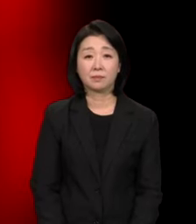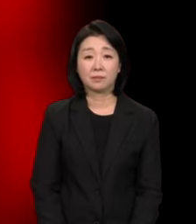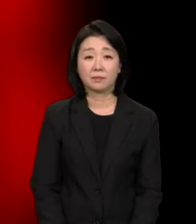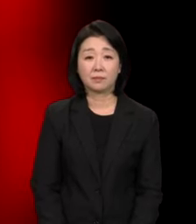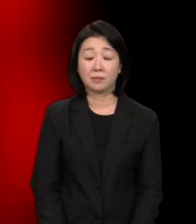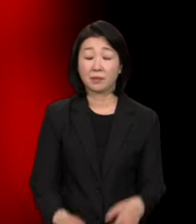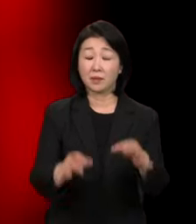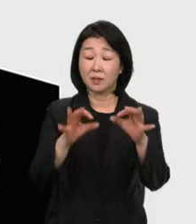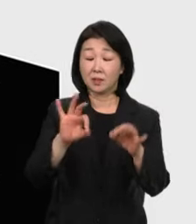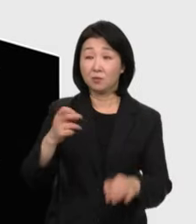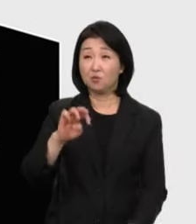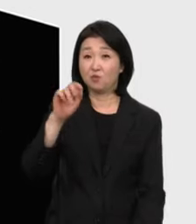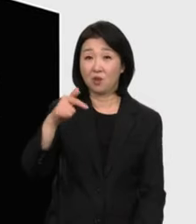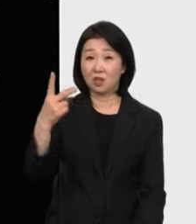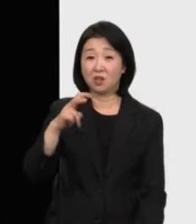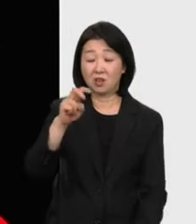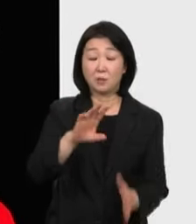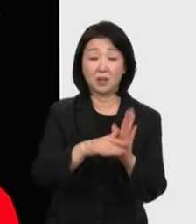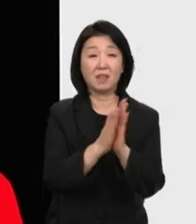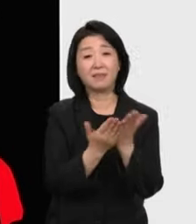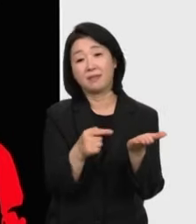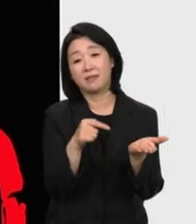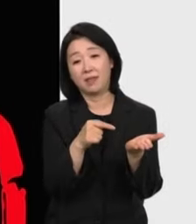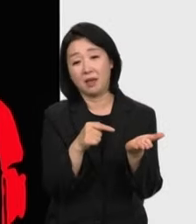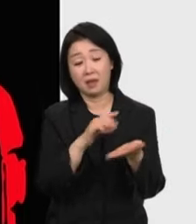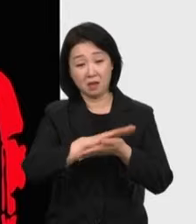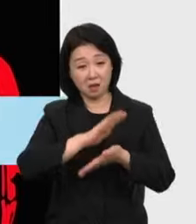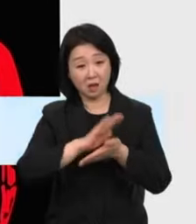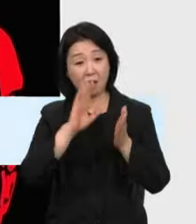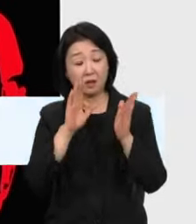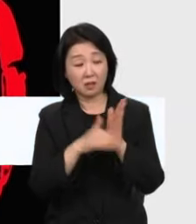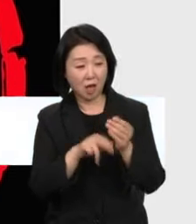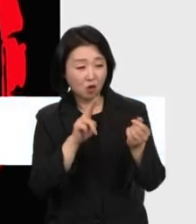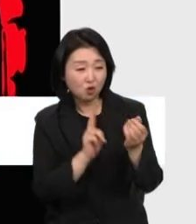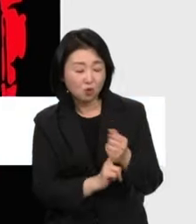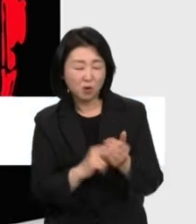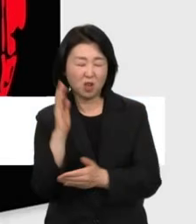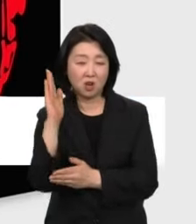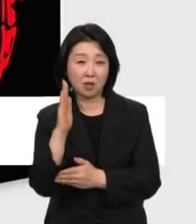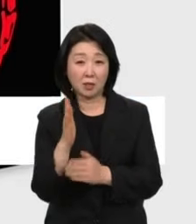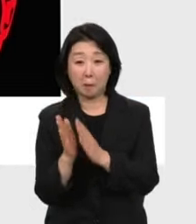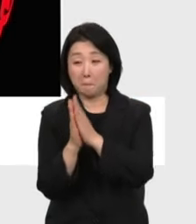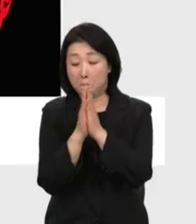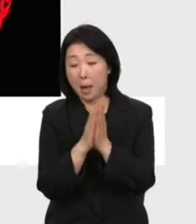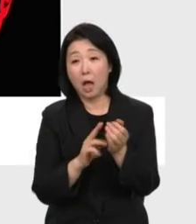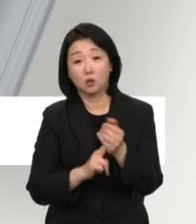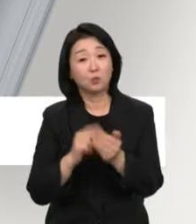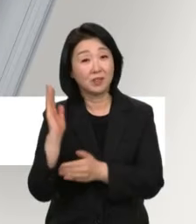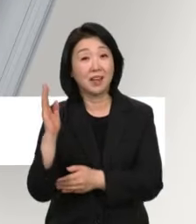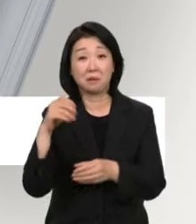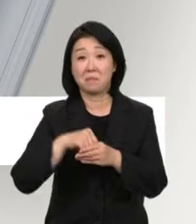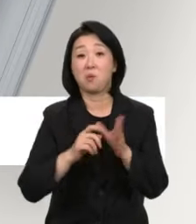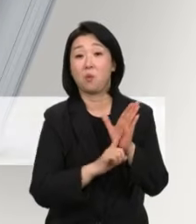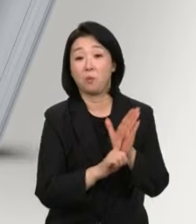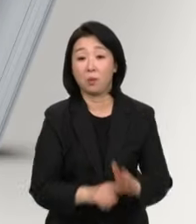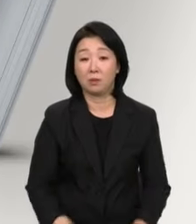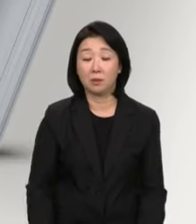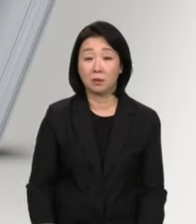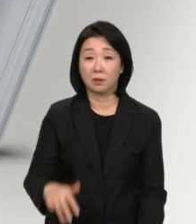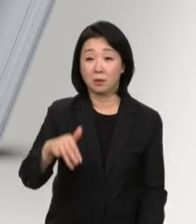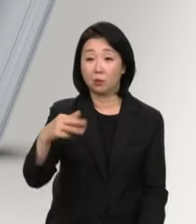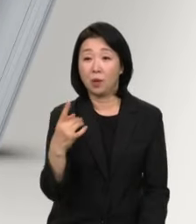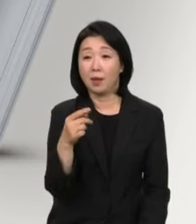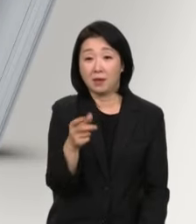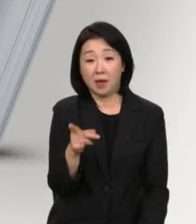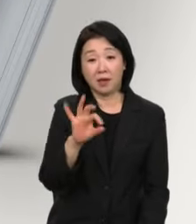김준혁 후보의 2022년 저서입니다. 출간 당시 숨겨진 역사의 뒷이야기를 담았다고 홍보했습니다. 김 후보는 퇴계 이황